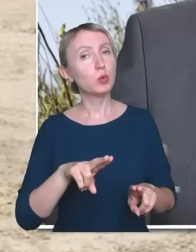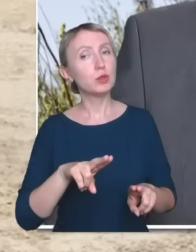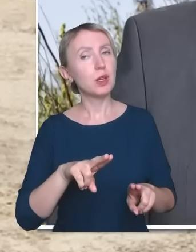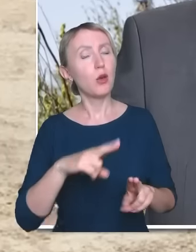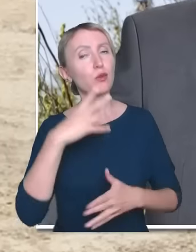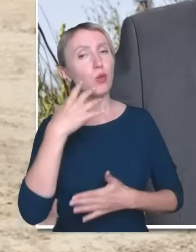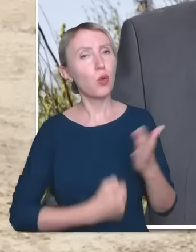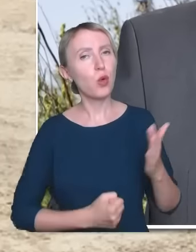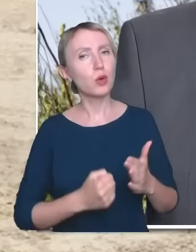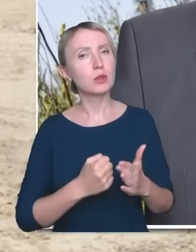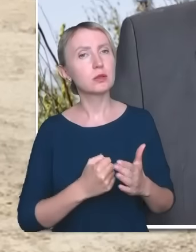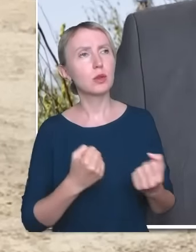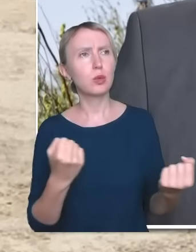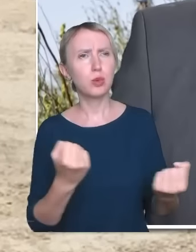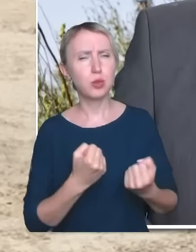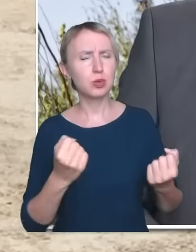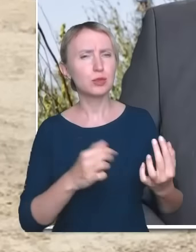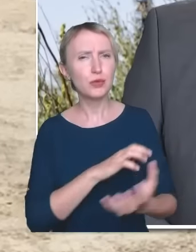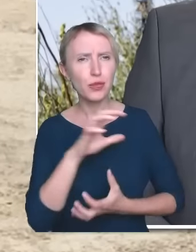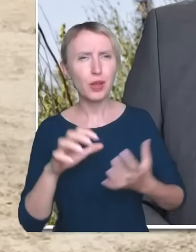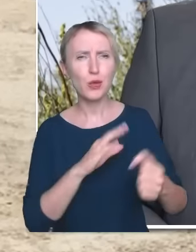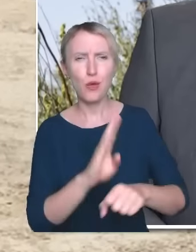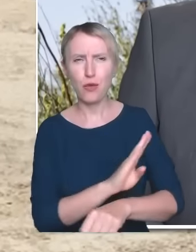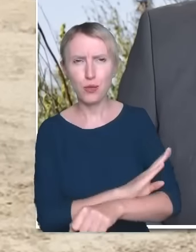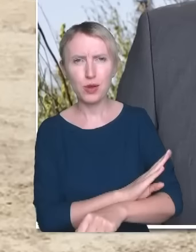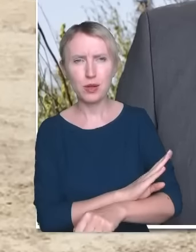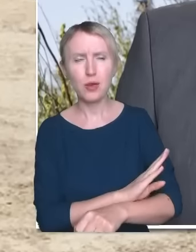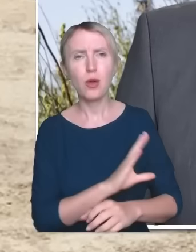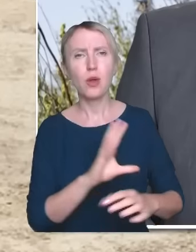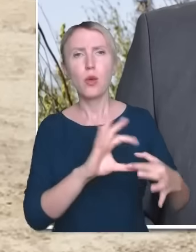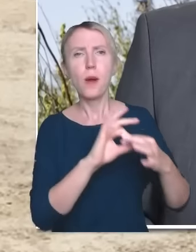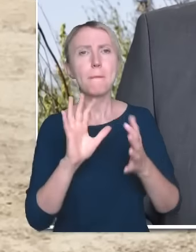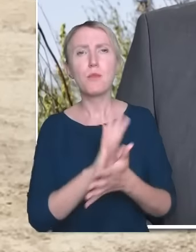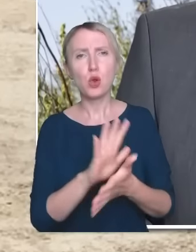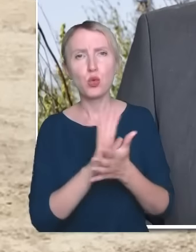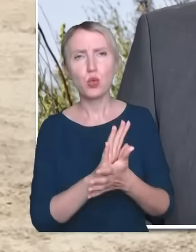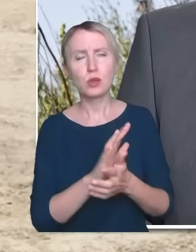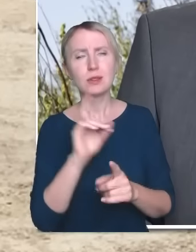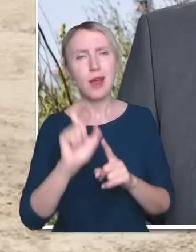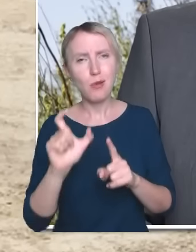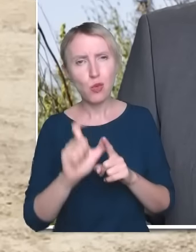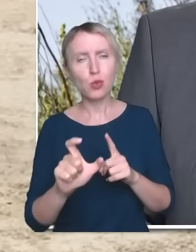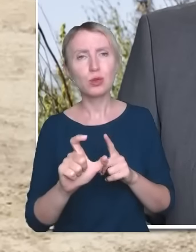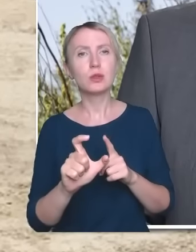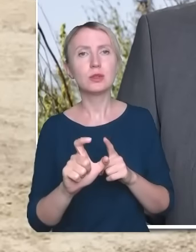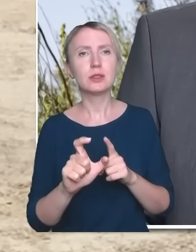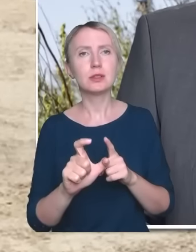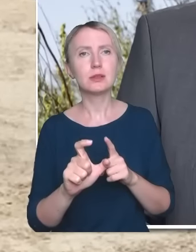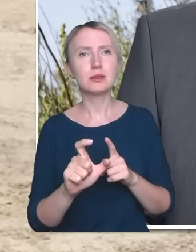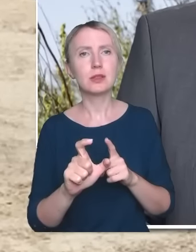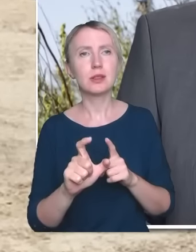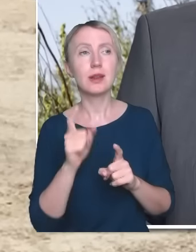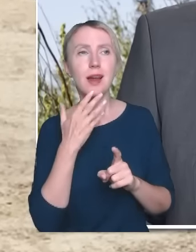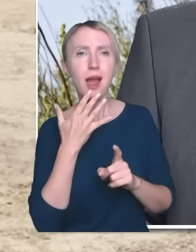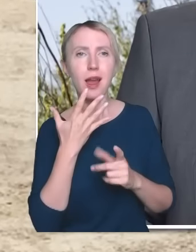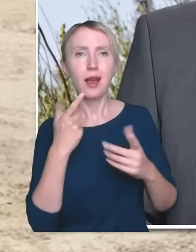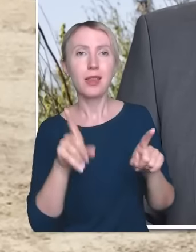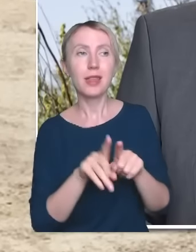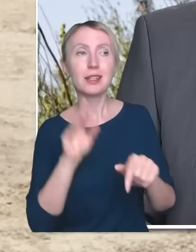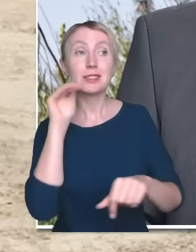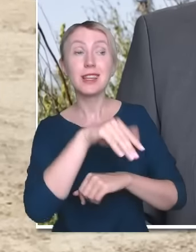tort ogromny, bo światowy, związany z produkcją tejże amunicji, to ma nasz